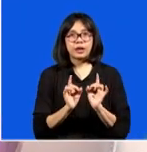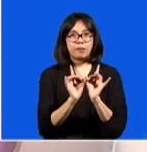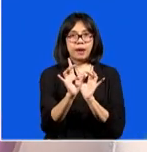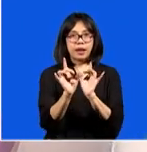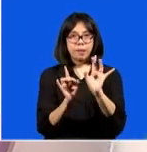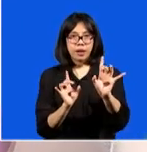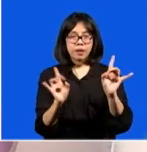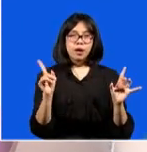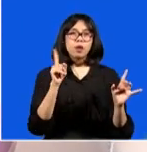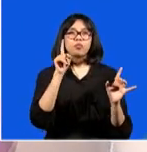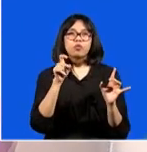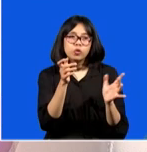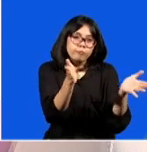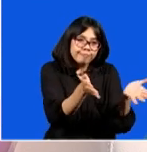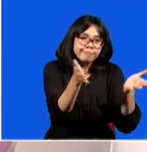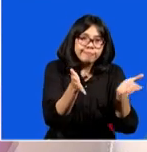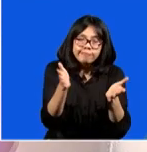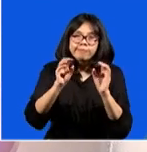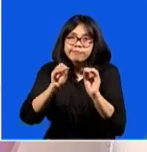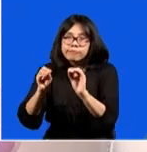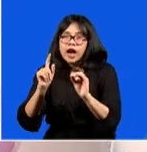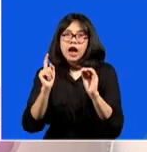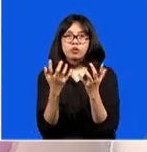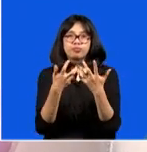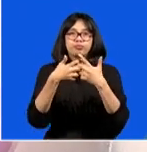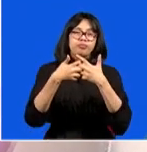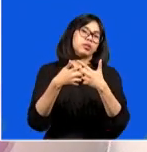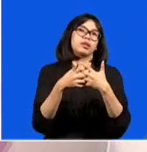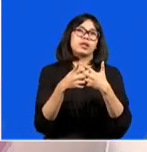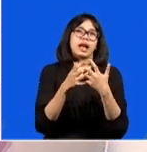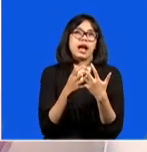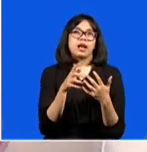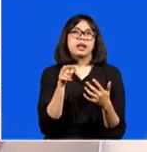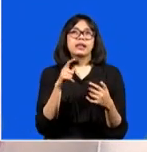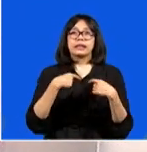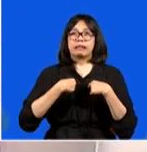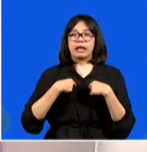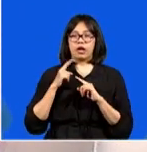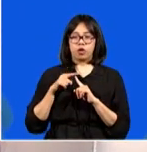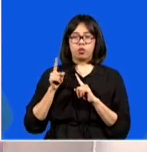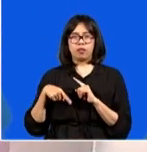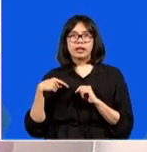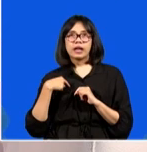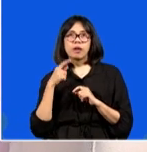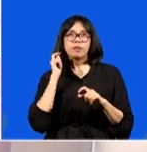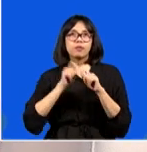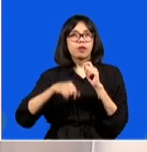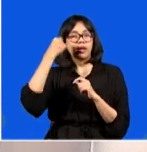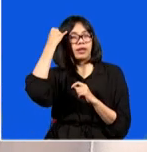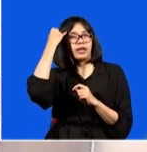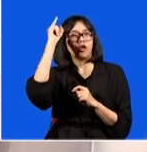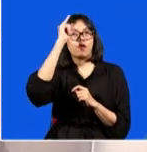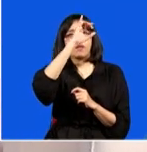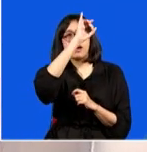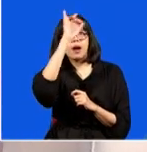dengan yang lainnya jadi itu yang menjadi PR utama untuk saya untuk dapat menciptakan inovasi-inovasi yang baru lainnya